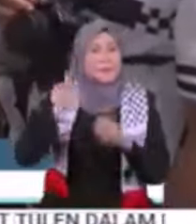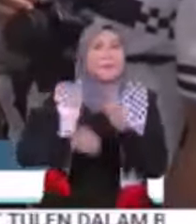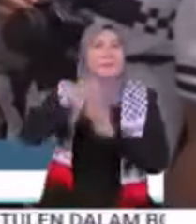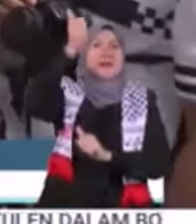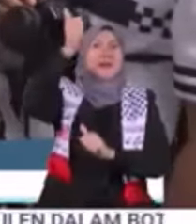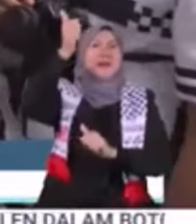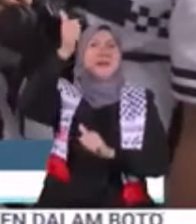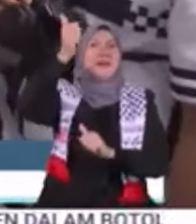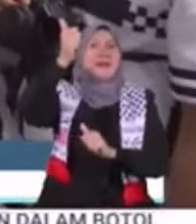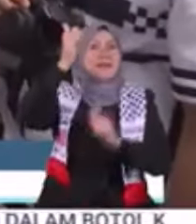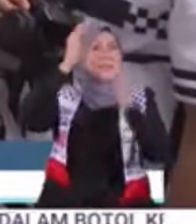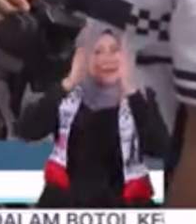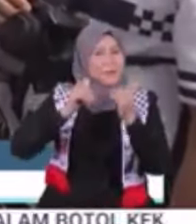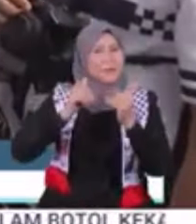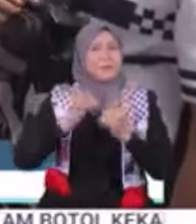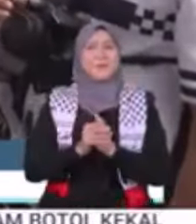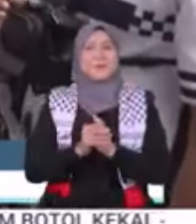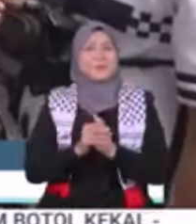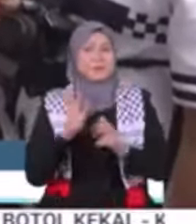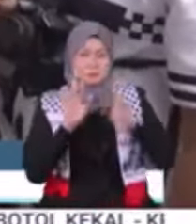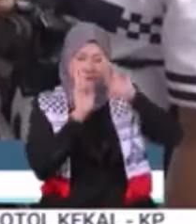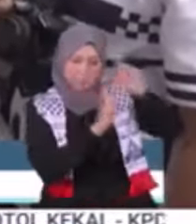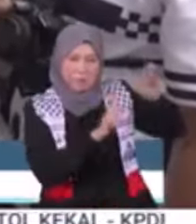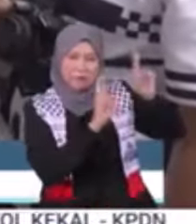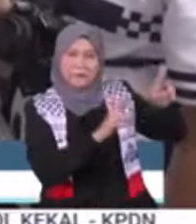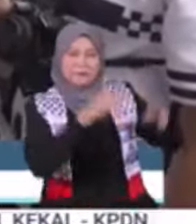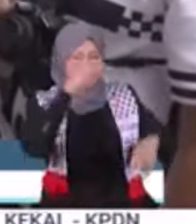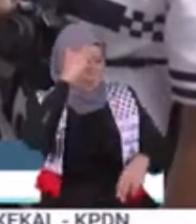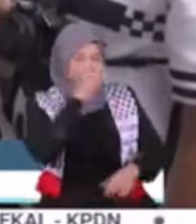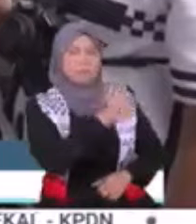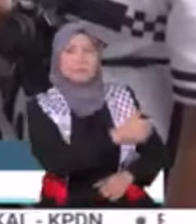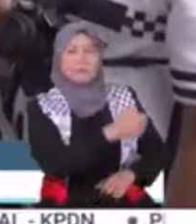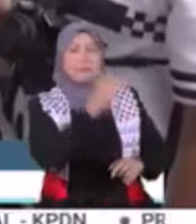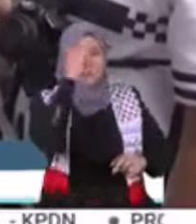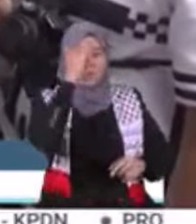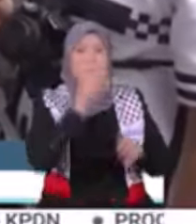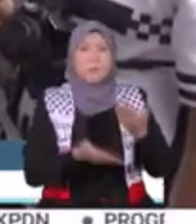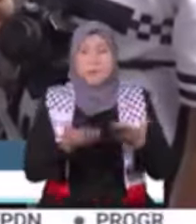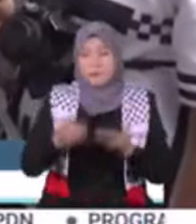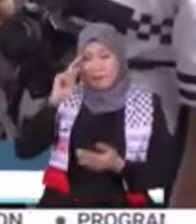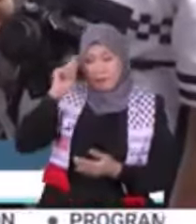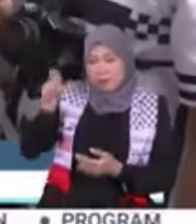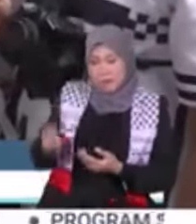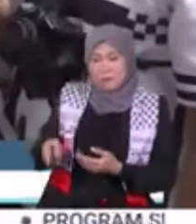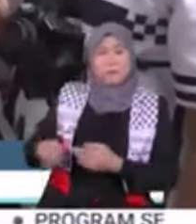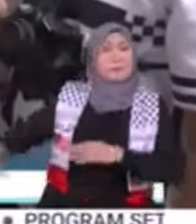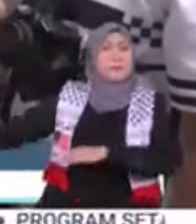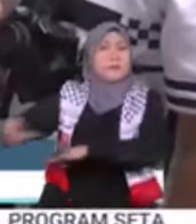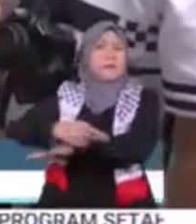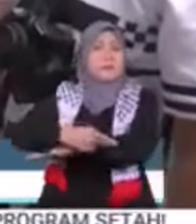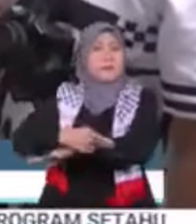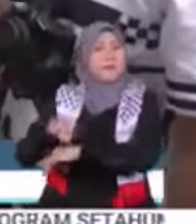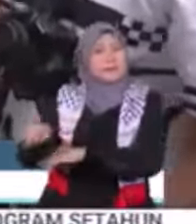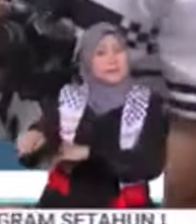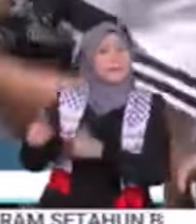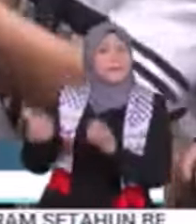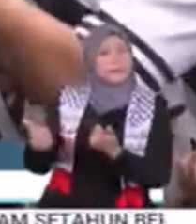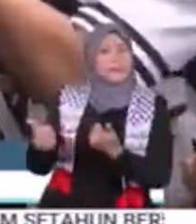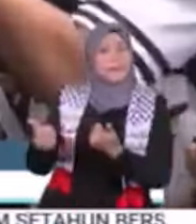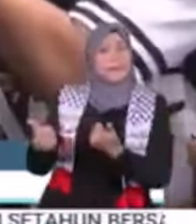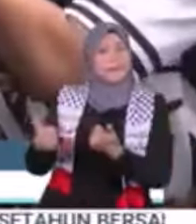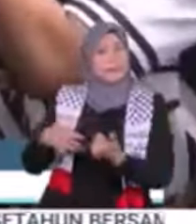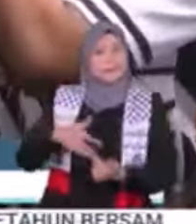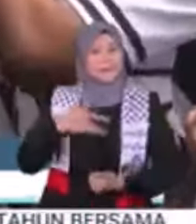juara jugalah. Tapi kita menghormati Johor Bahru, tetapi mungkin kelebihan Terengganu dengan keadaan padang yang kita rasa